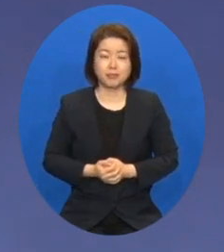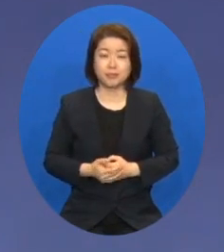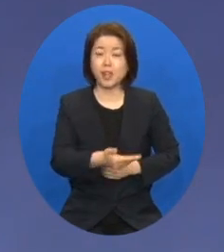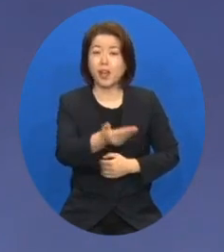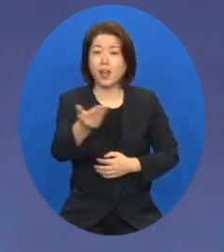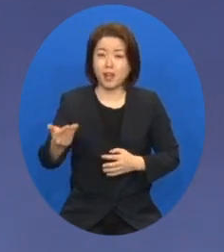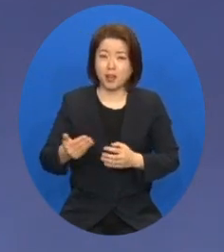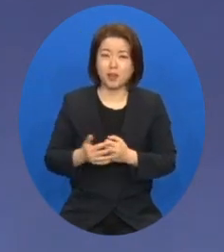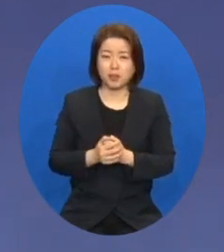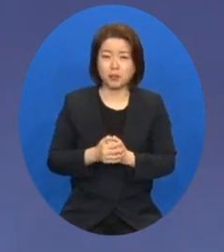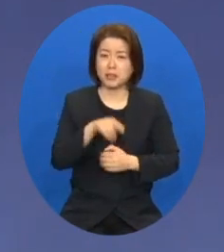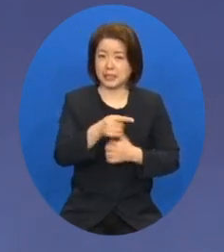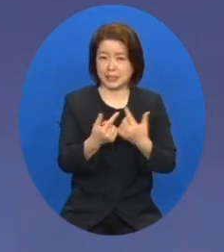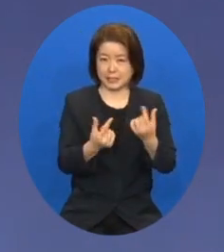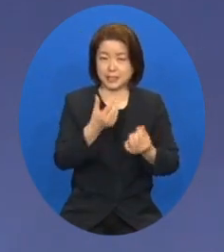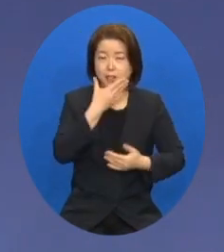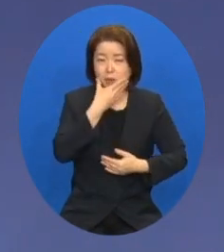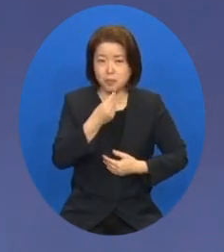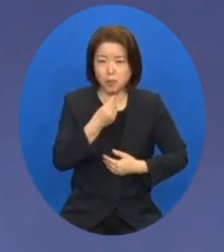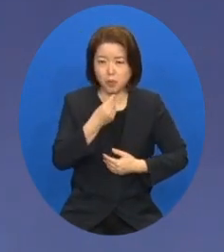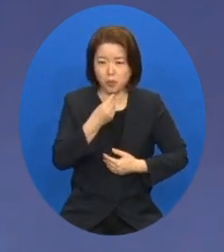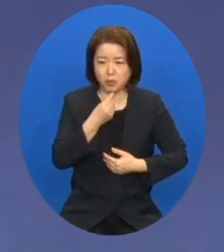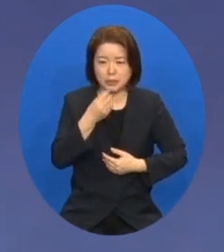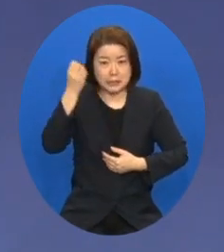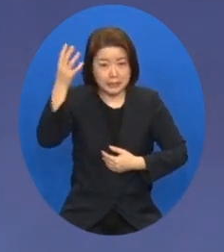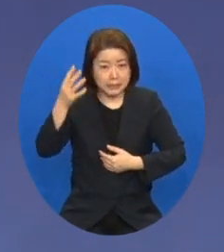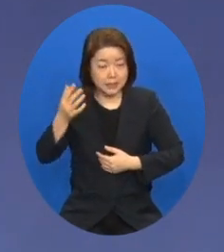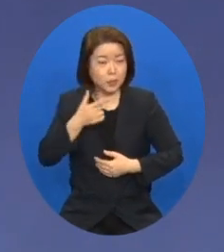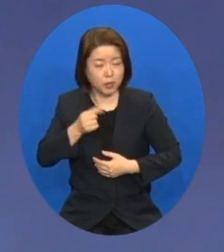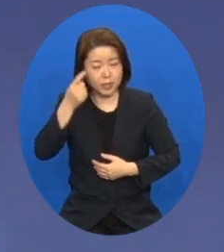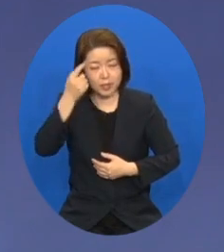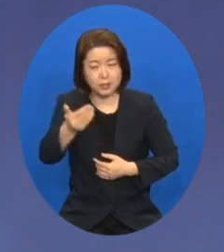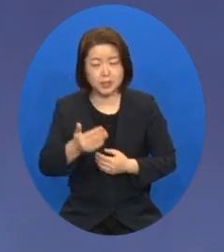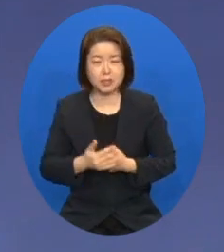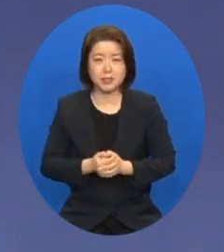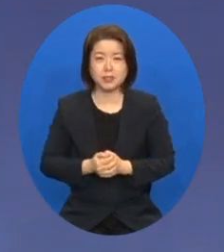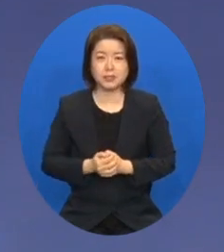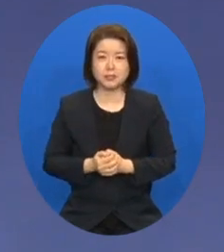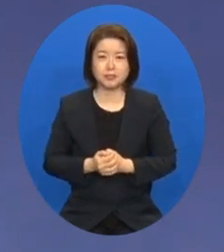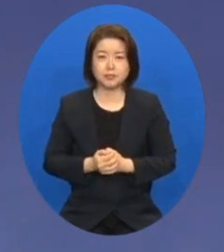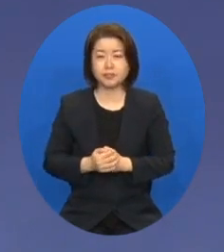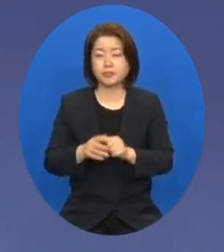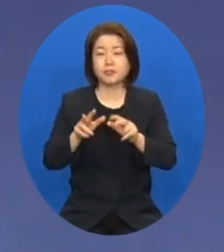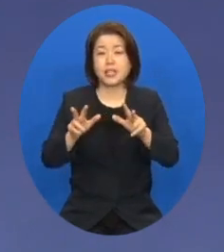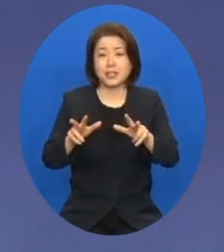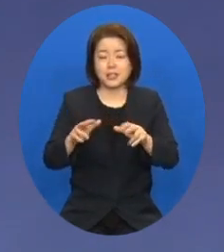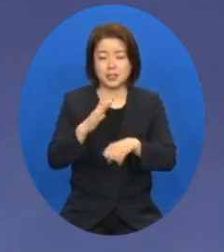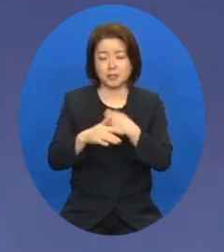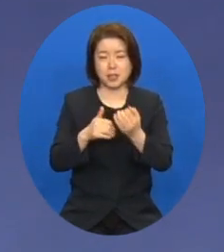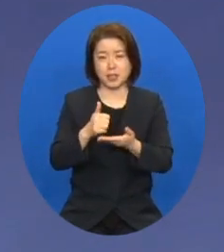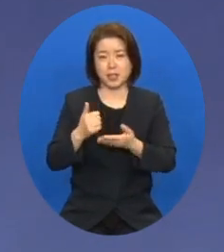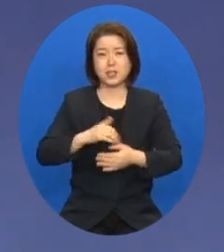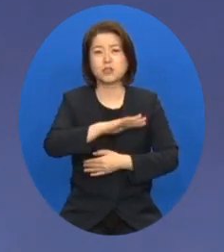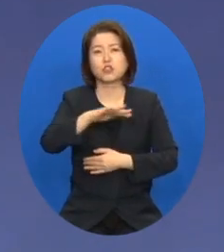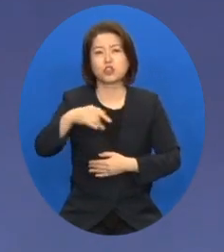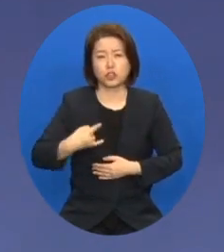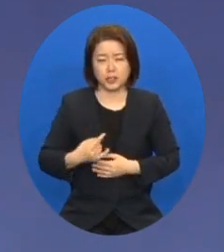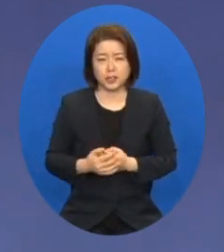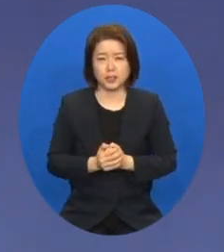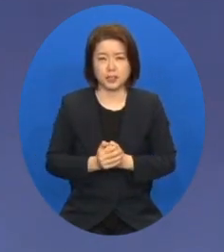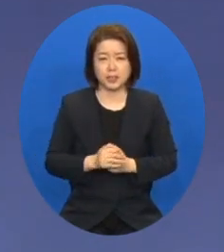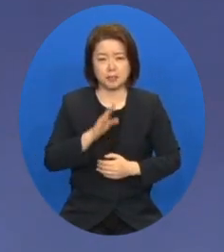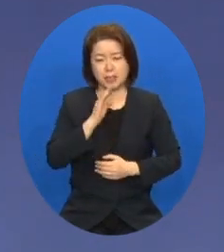여러분 이런 복을 놓치 시기를 원하십니까 지금 하나님은 우리에게